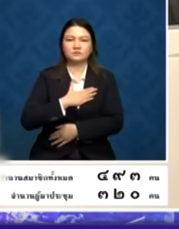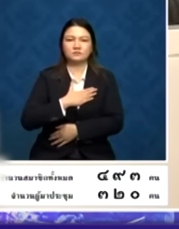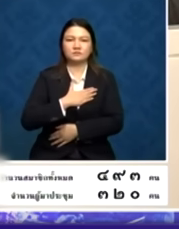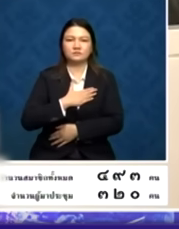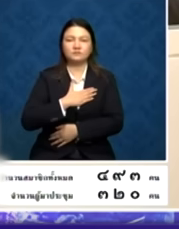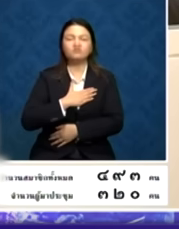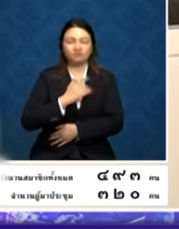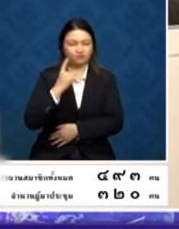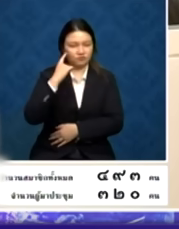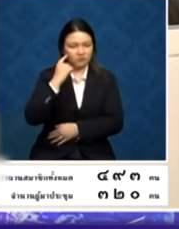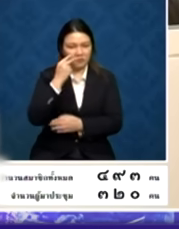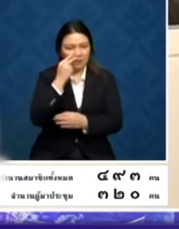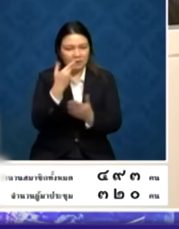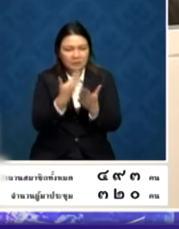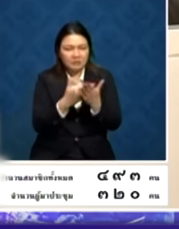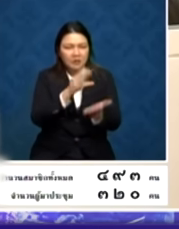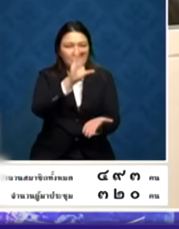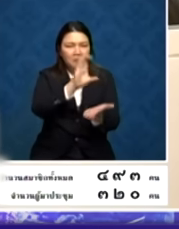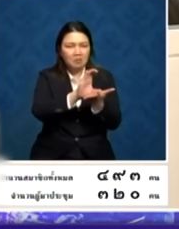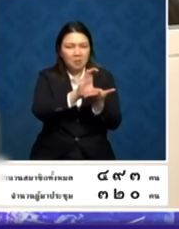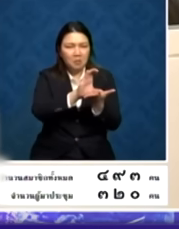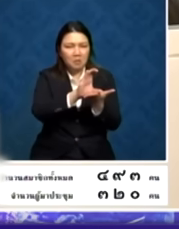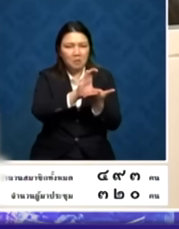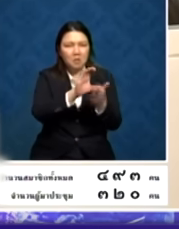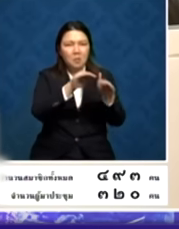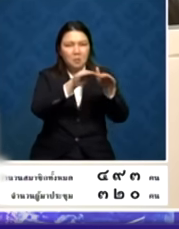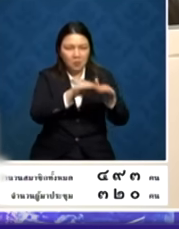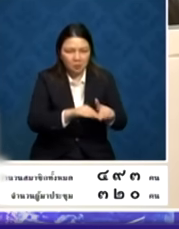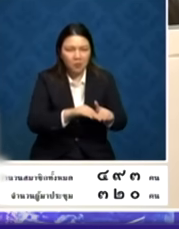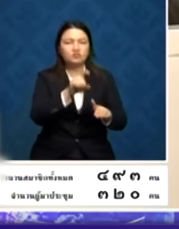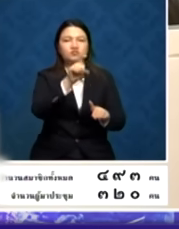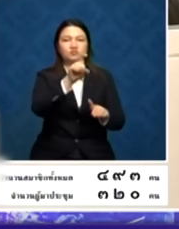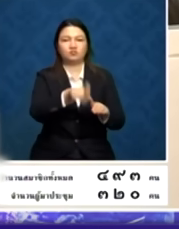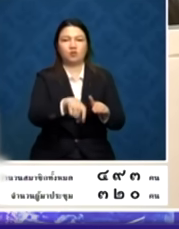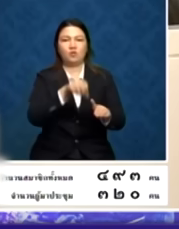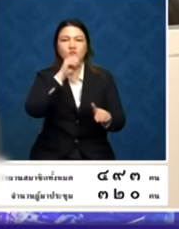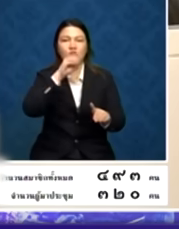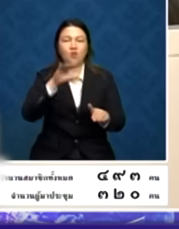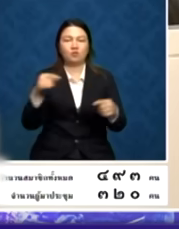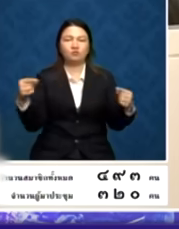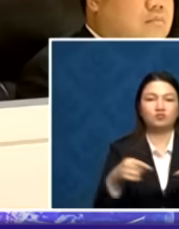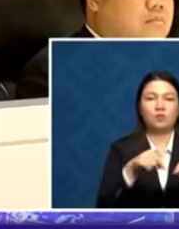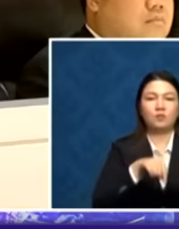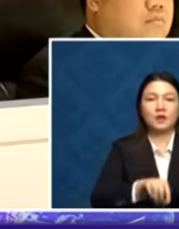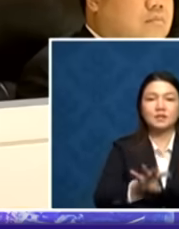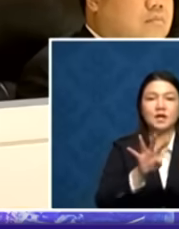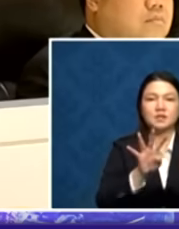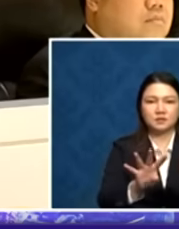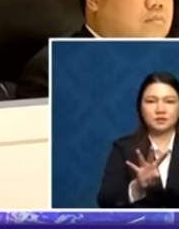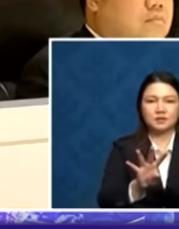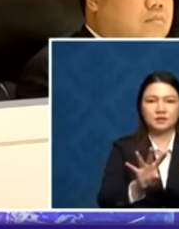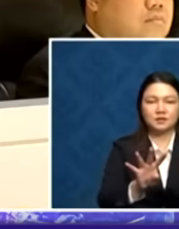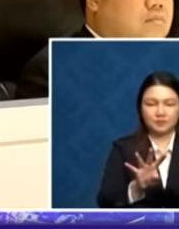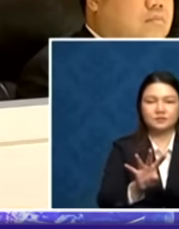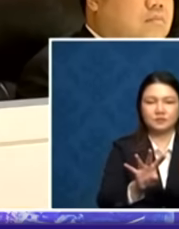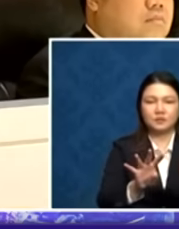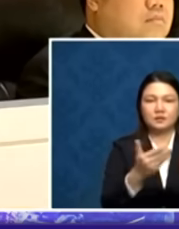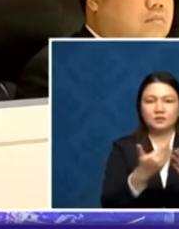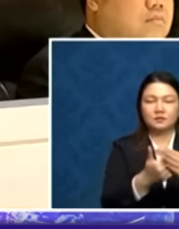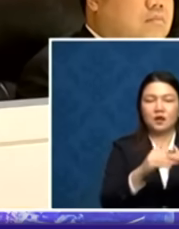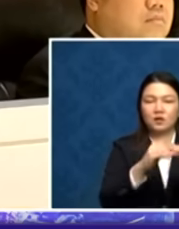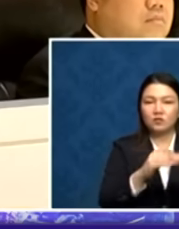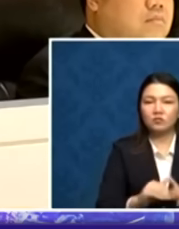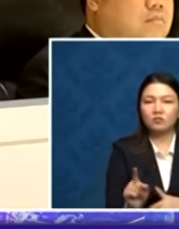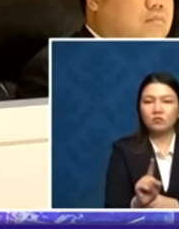ตั้งเงินเอาไปใช้หนี้นะเป็นเงินทั้งสิ้น 400,000 กับอีก 10,000